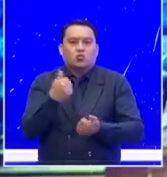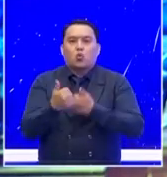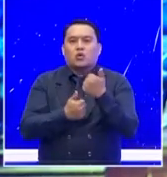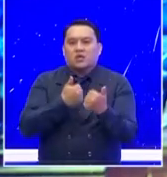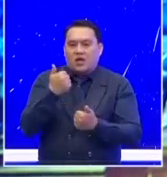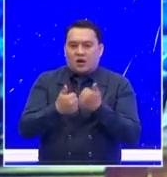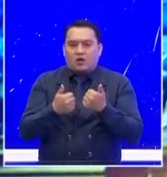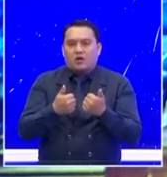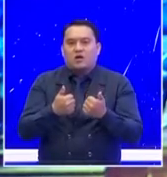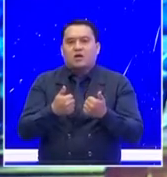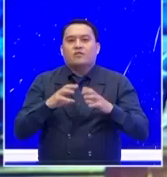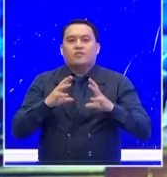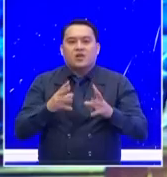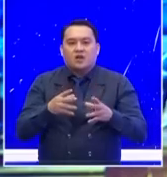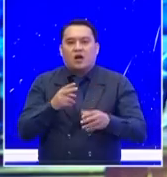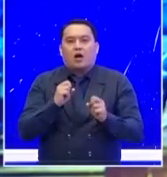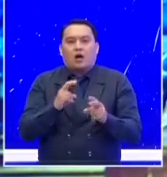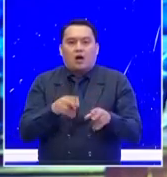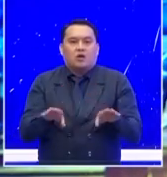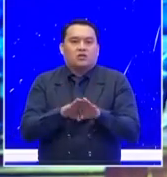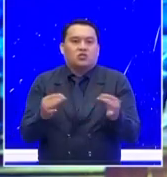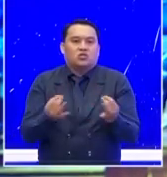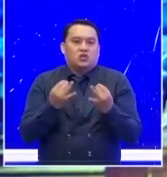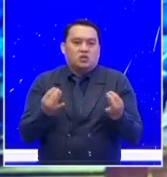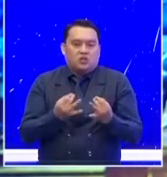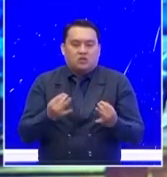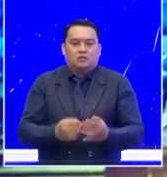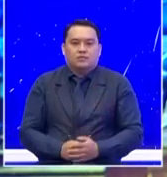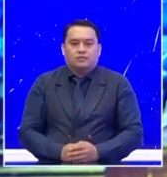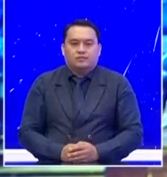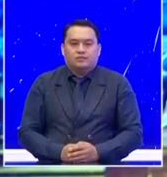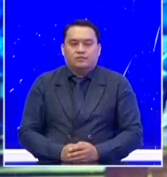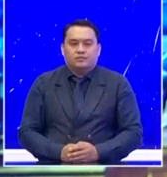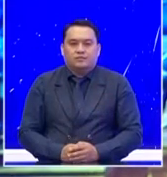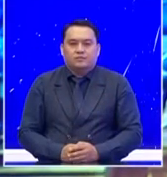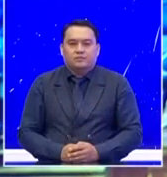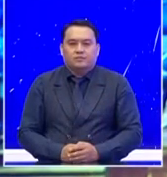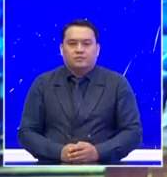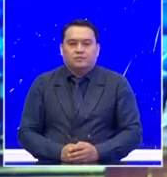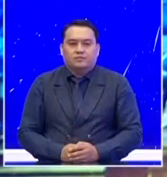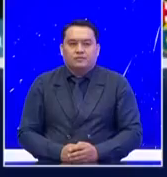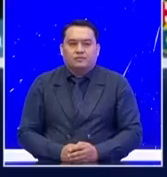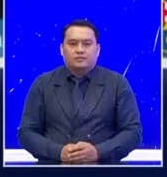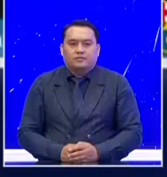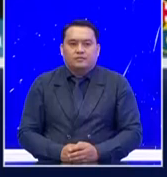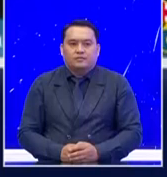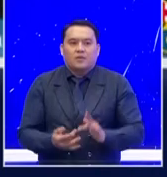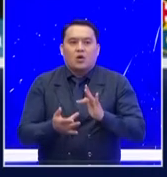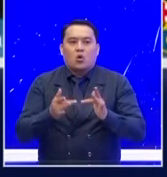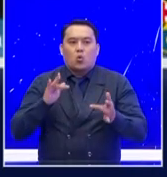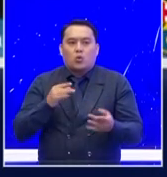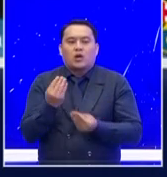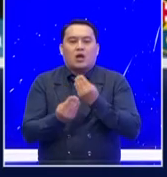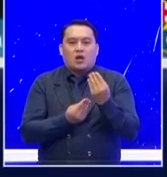онлайн-турнирах. Причем виртуальный мир выглядит не менее захватывающе, чем реальные соревнования. Онлайн-игры уже давно